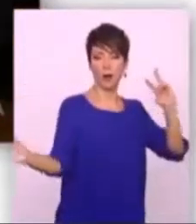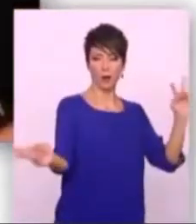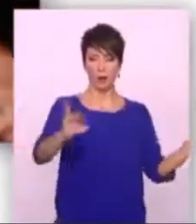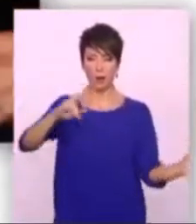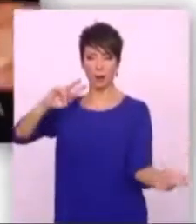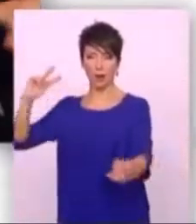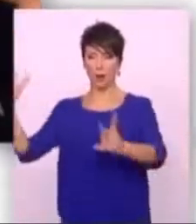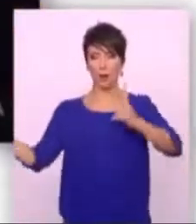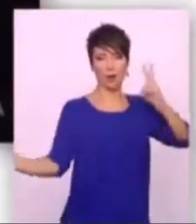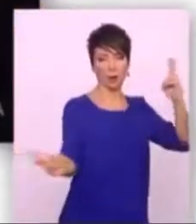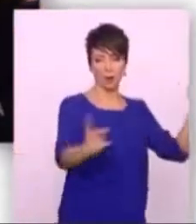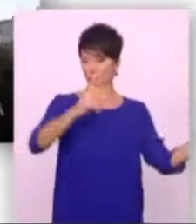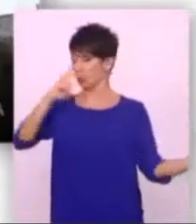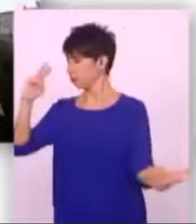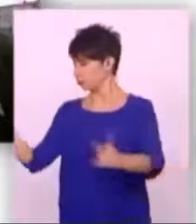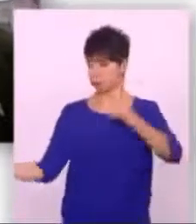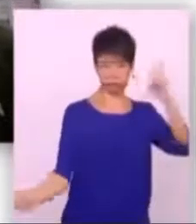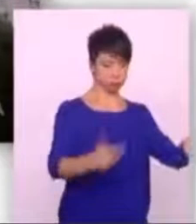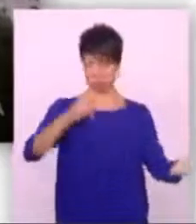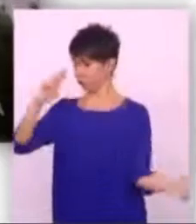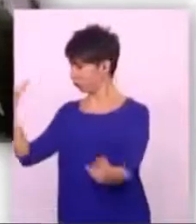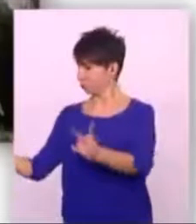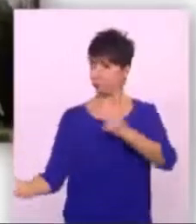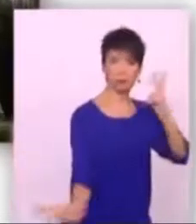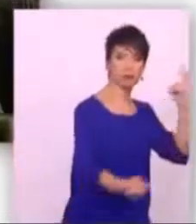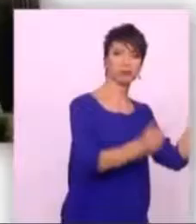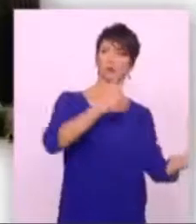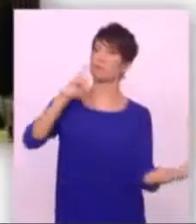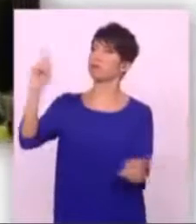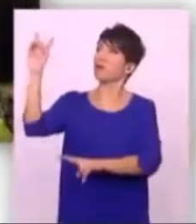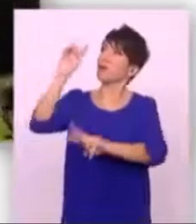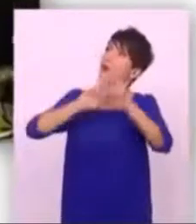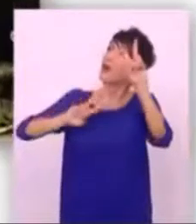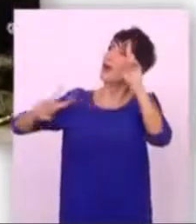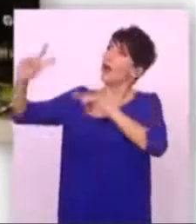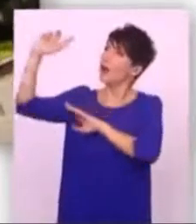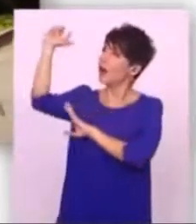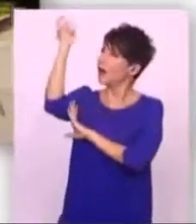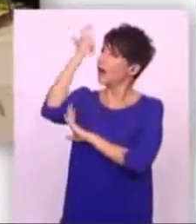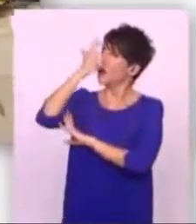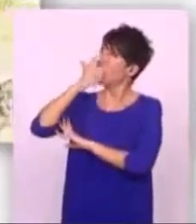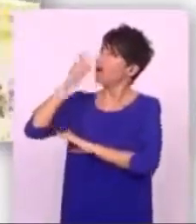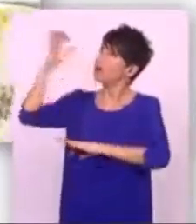έτοιμος όταν θα έρθει η ώρα